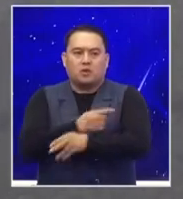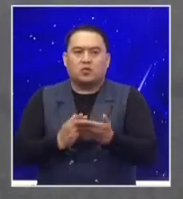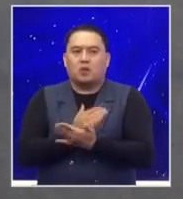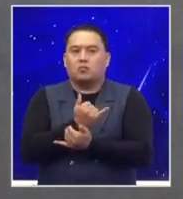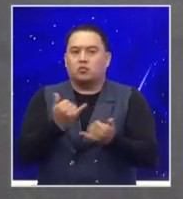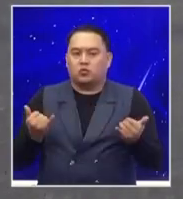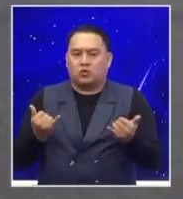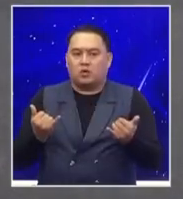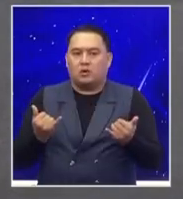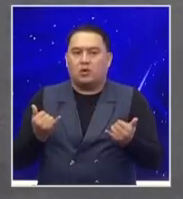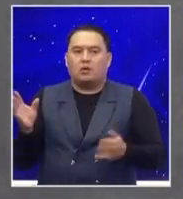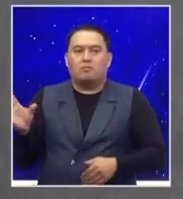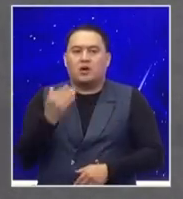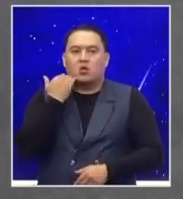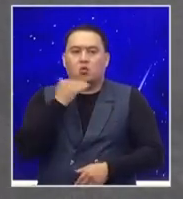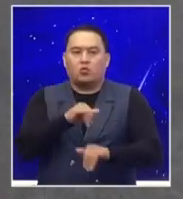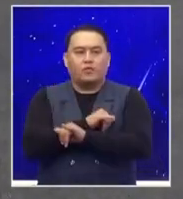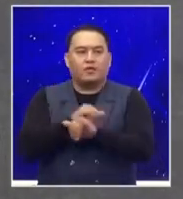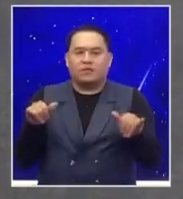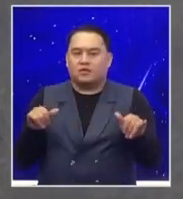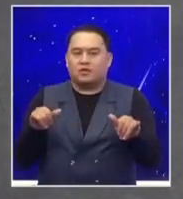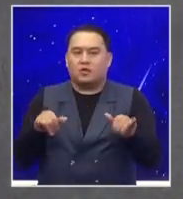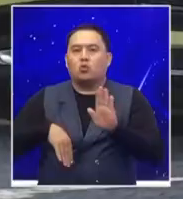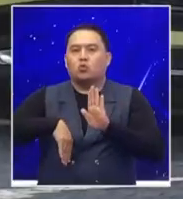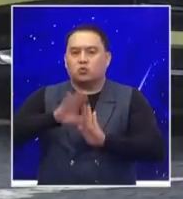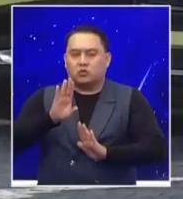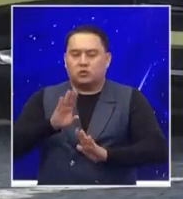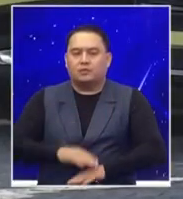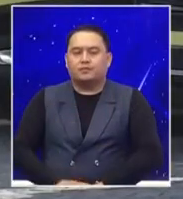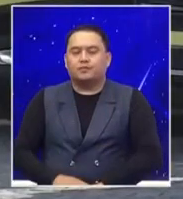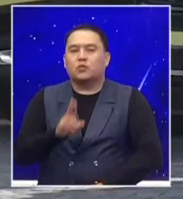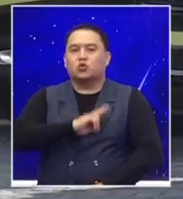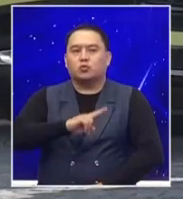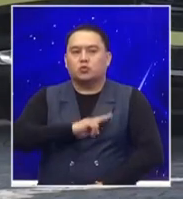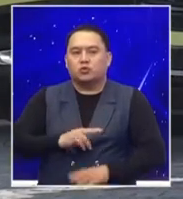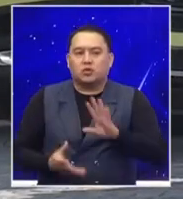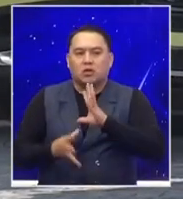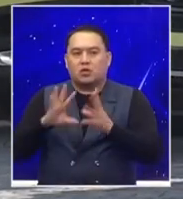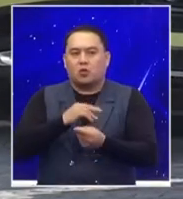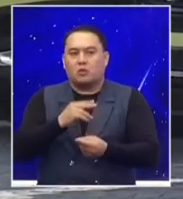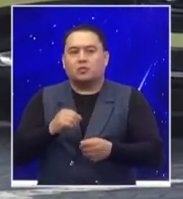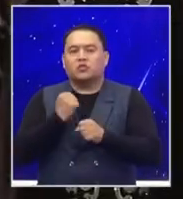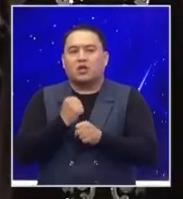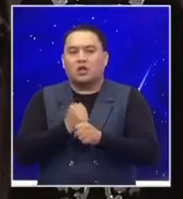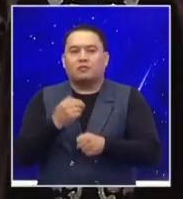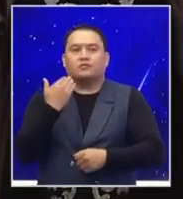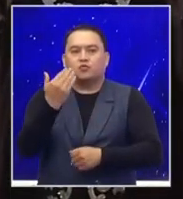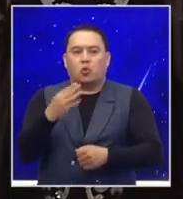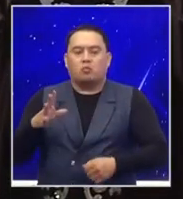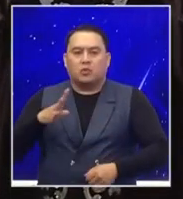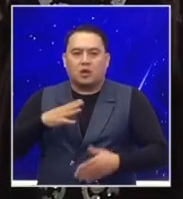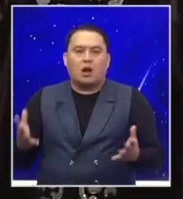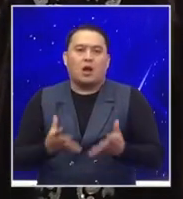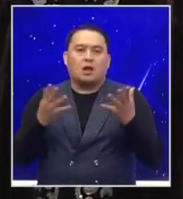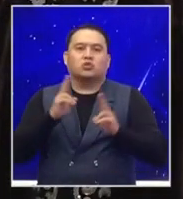обслуживания. Качество, чтобы мы увеличили, улучшили. Жұмыстарың жемісті болсын. Мы все делаем для вас, чтобы вам